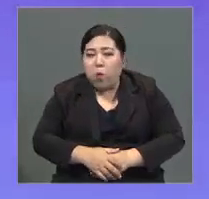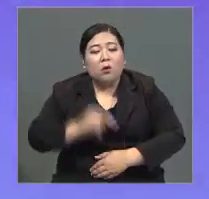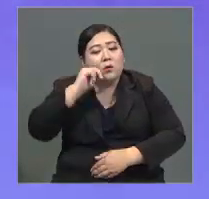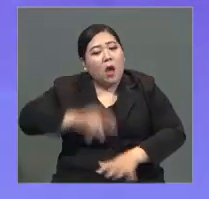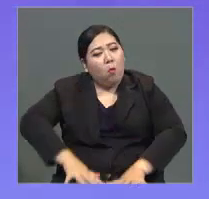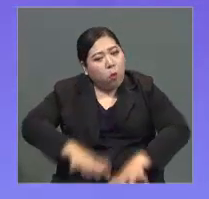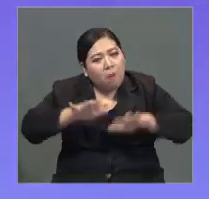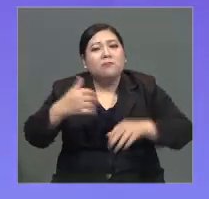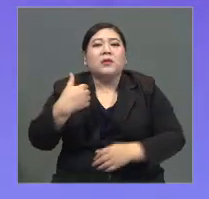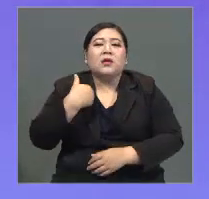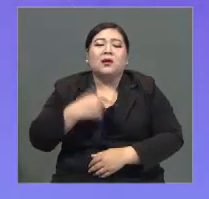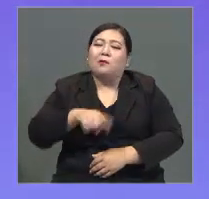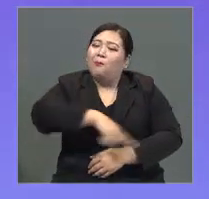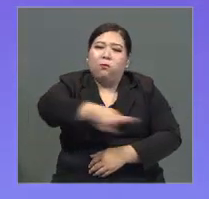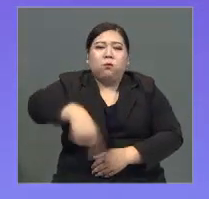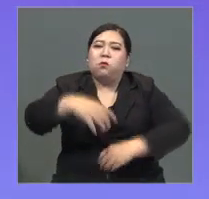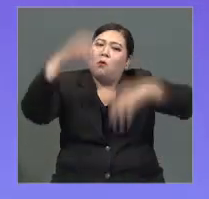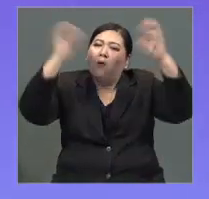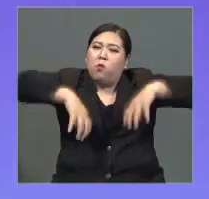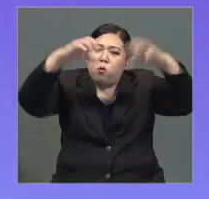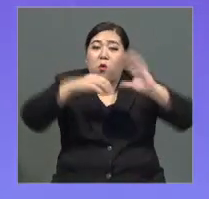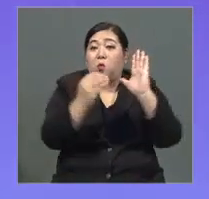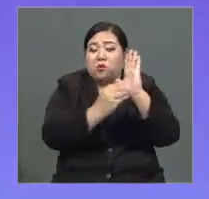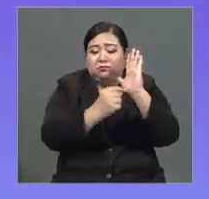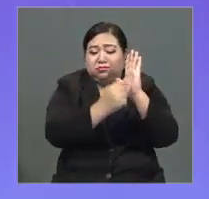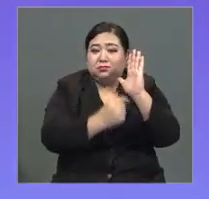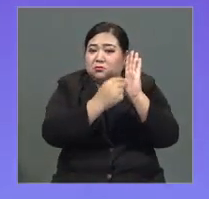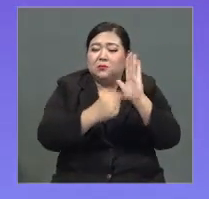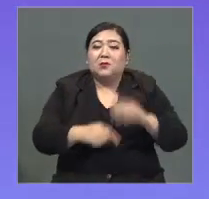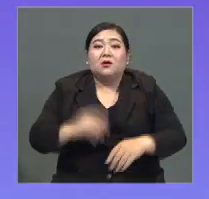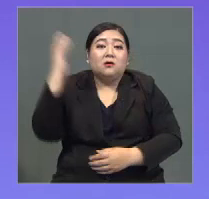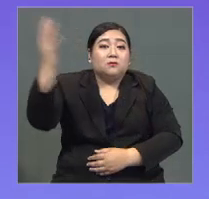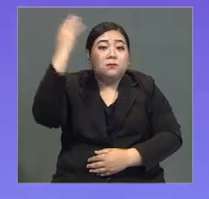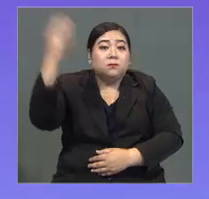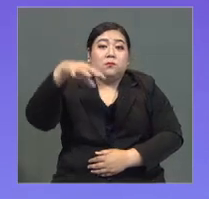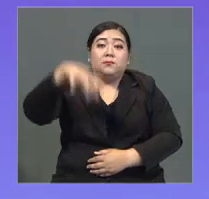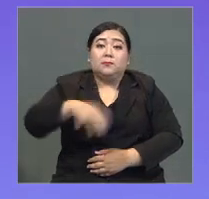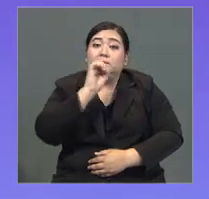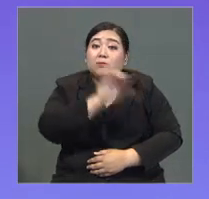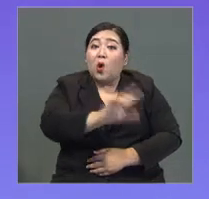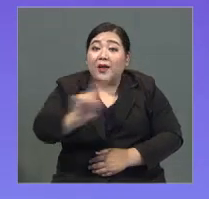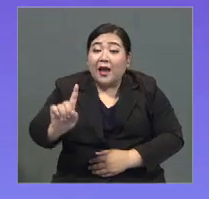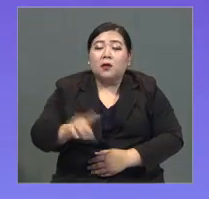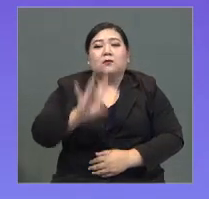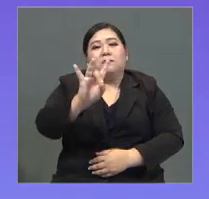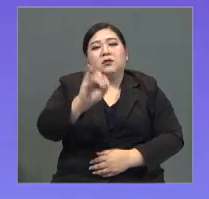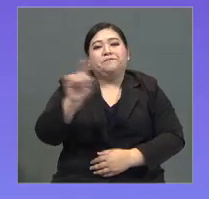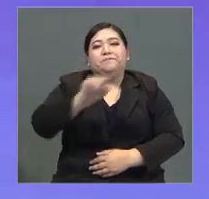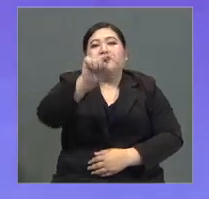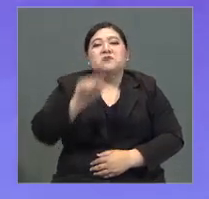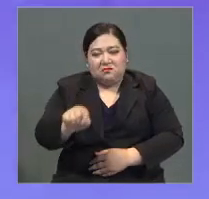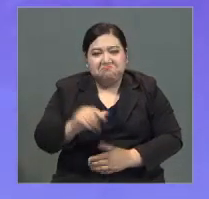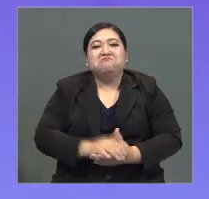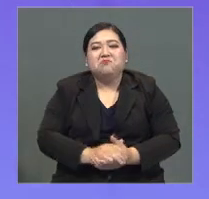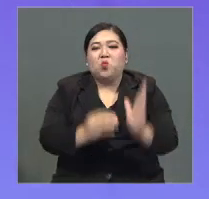ทวมผิวกจราจรภาพรวมทั้งหมดฝนตกกรงเทศมาหาระครกรมอุตุบอกคร่าวๆ ว่า 80%คืรล